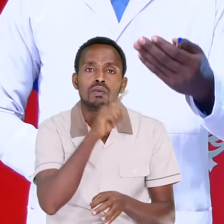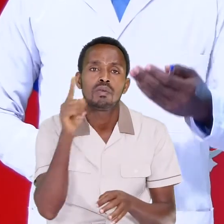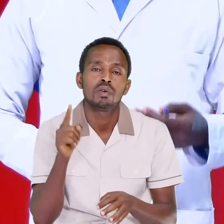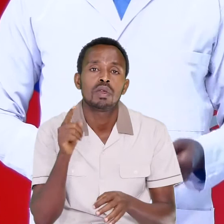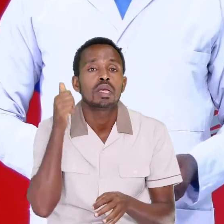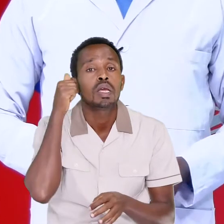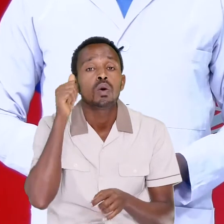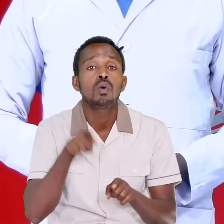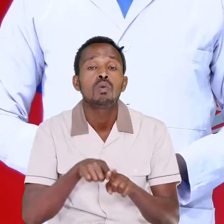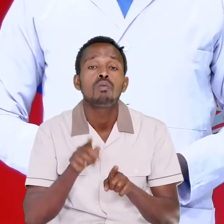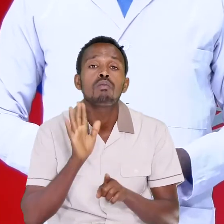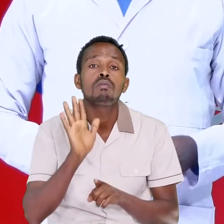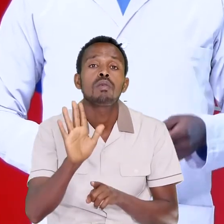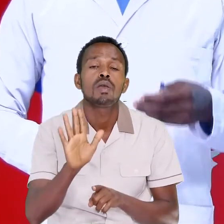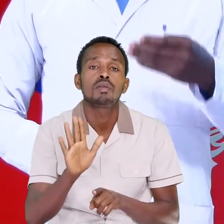obbolaa keessan gaafattanii